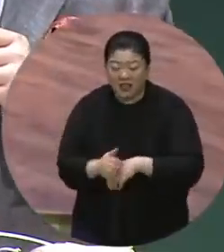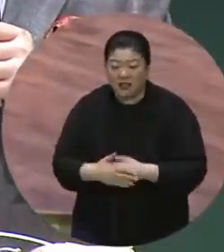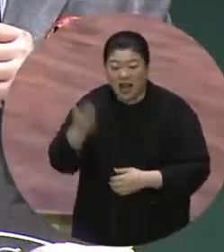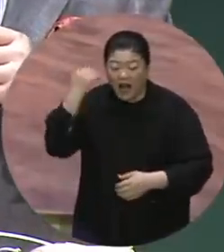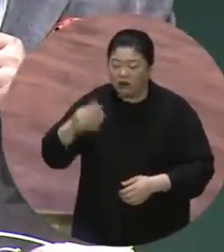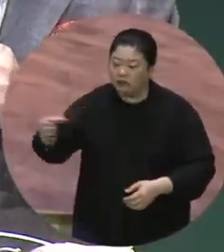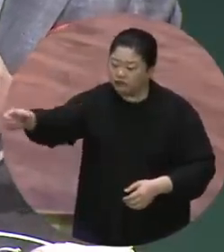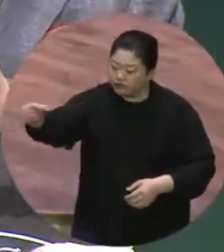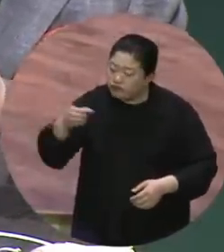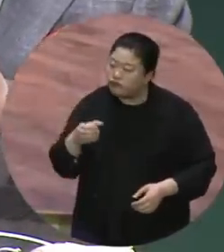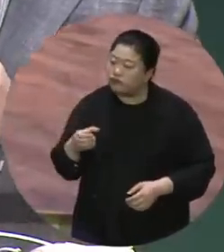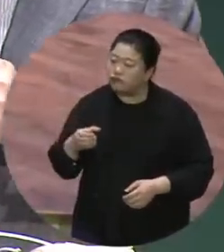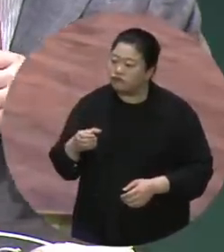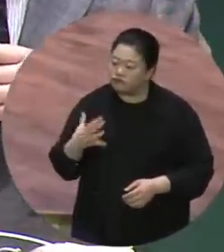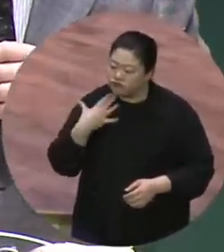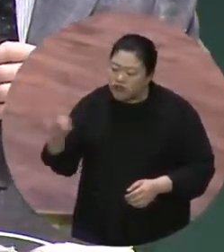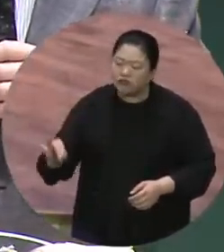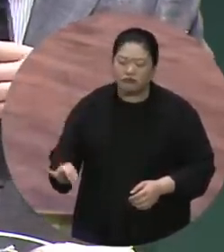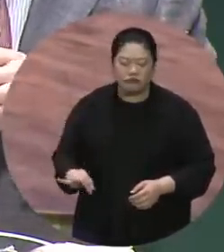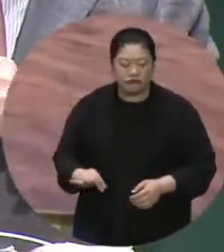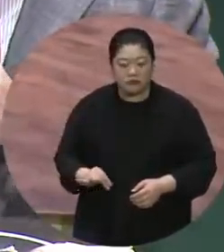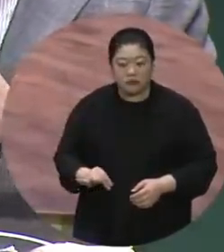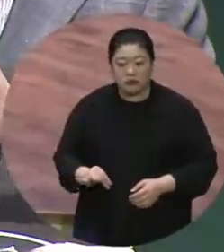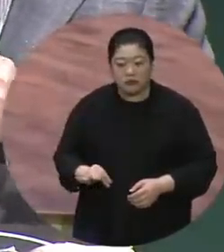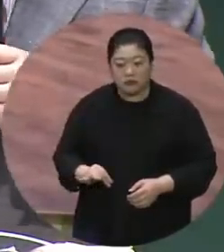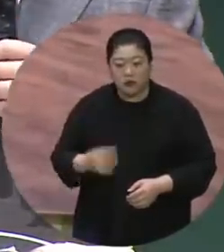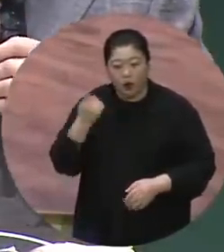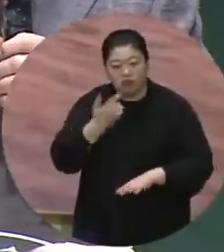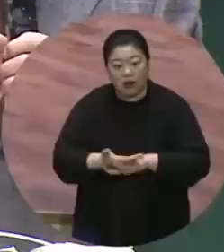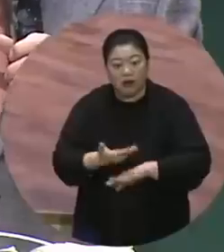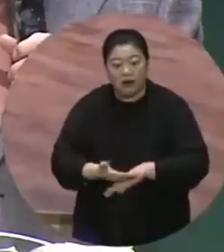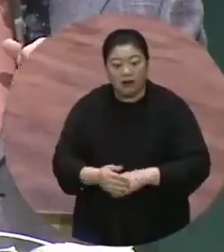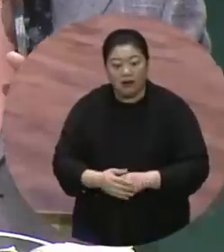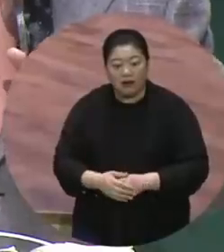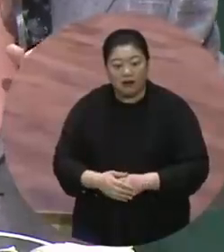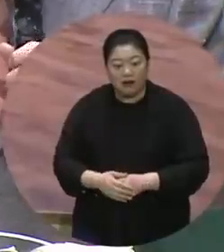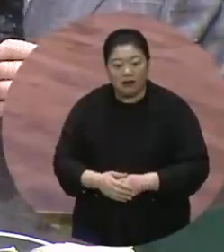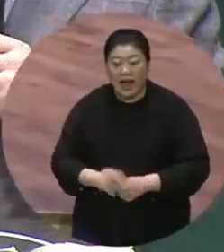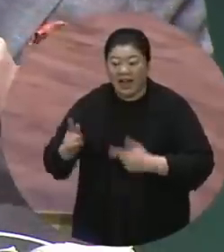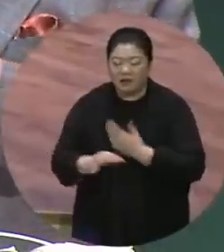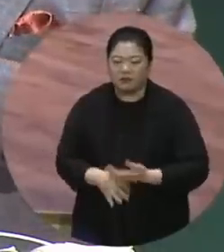우리나라는 당연, 뭐. 안 그래, 자식아, 가져와.